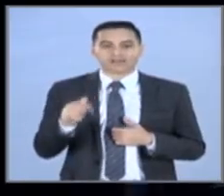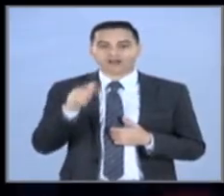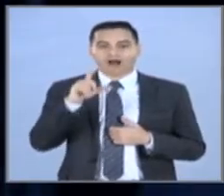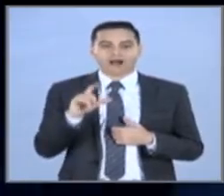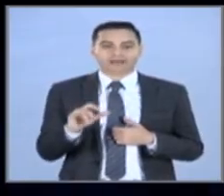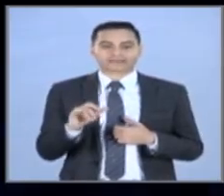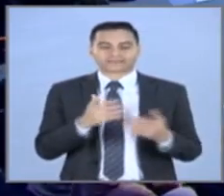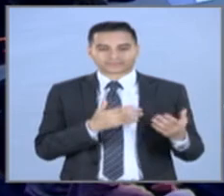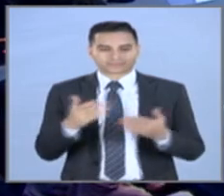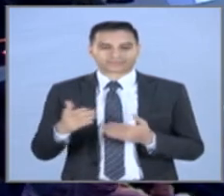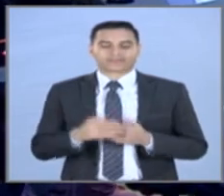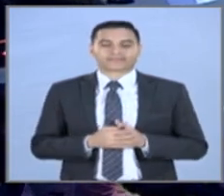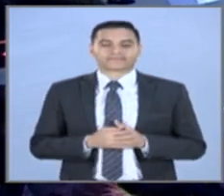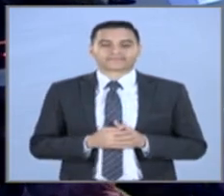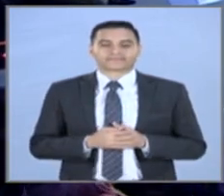لينا.